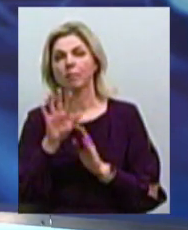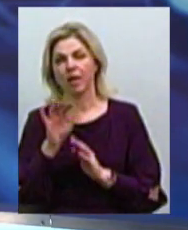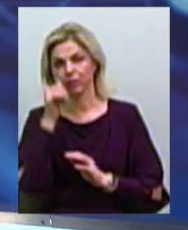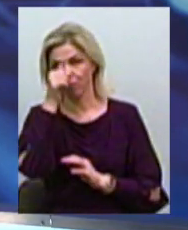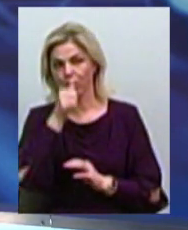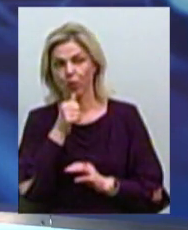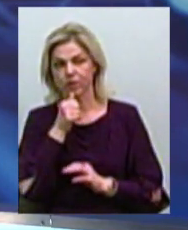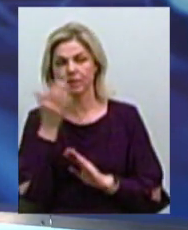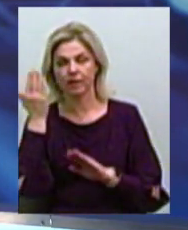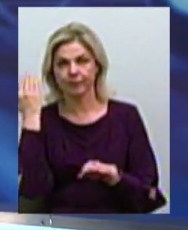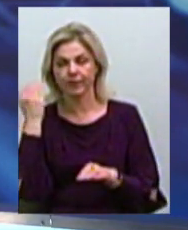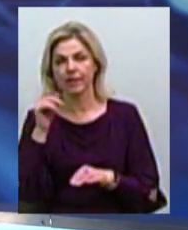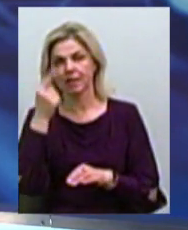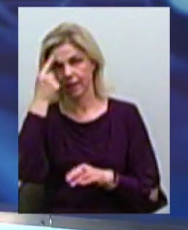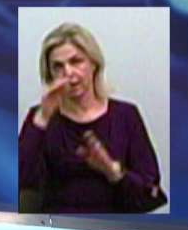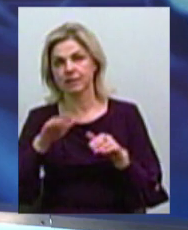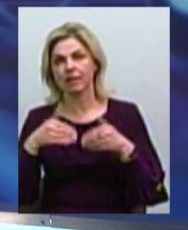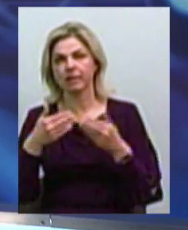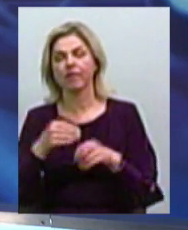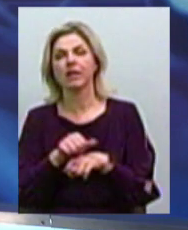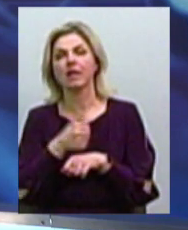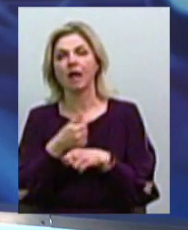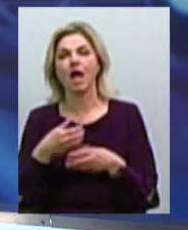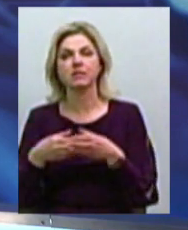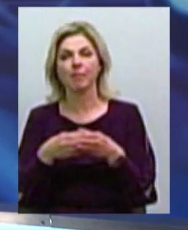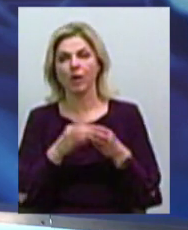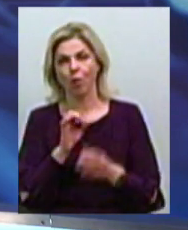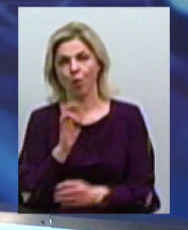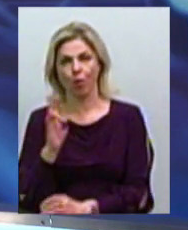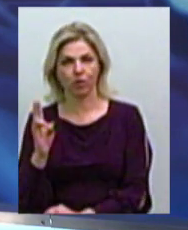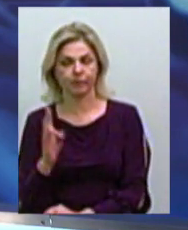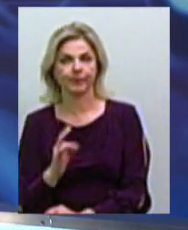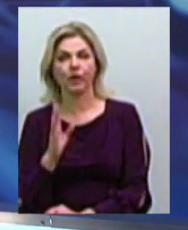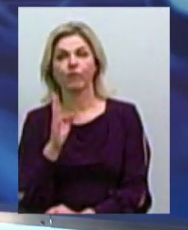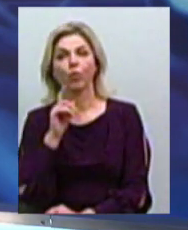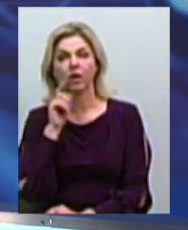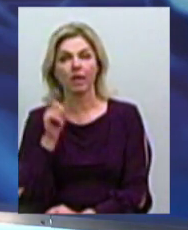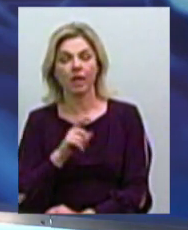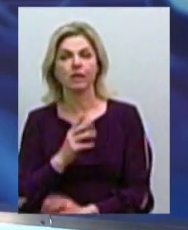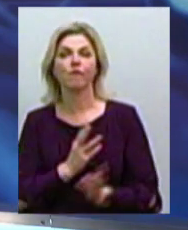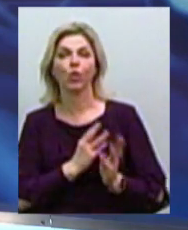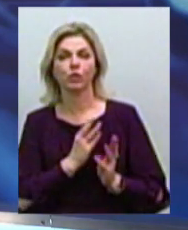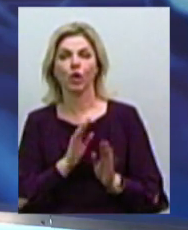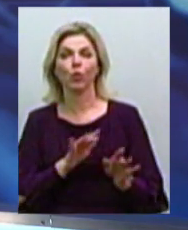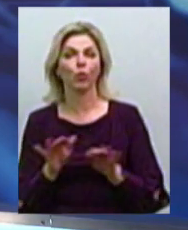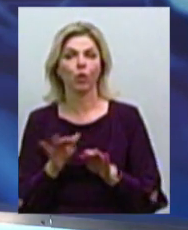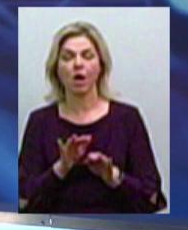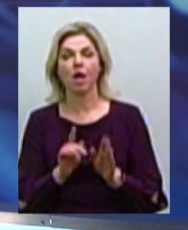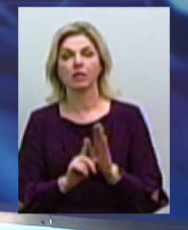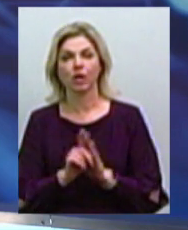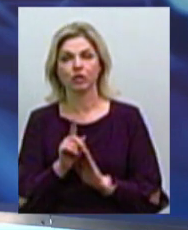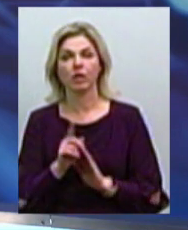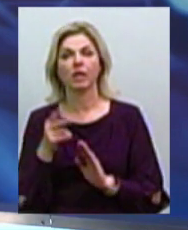1985 році за ініціативи Генеральної асамблеї ООН. В Україні волонтерський рух як явище розпочався